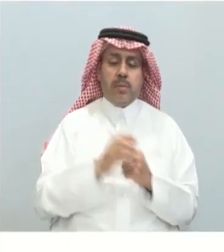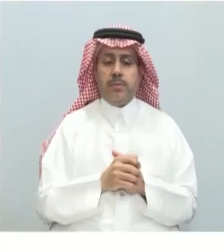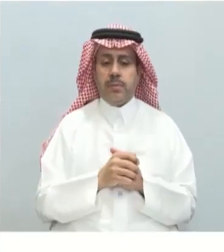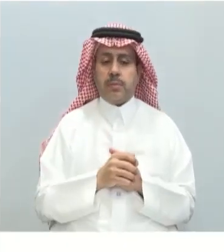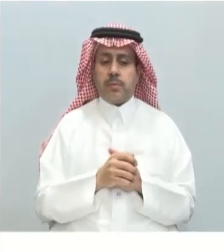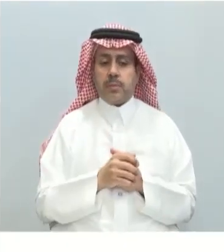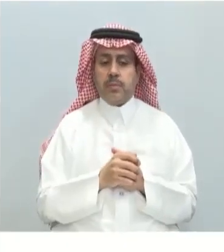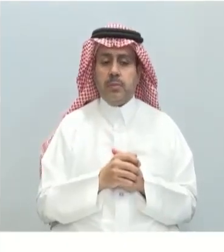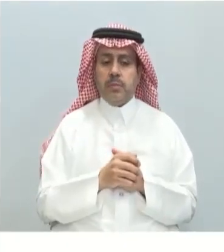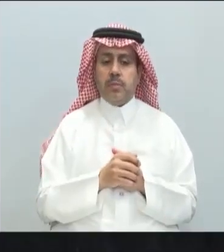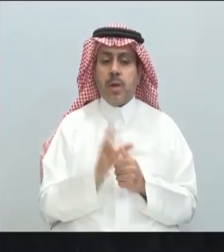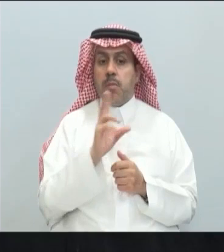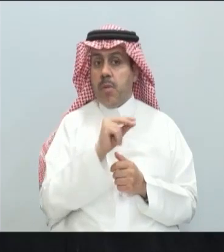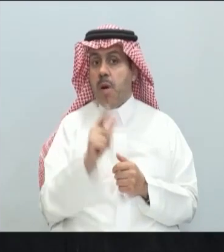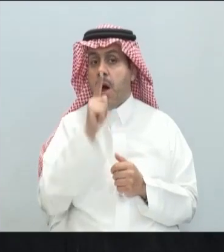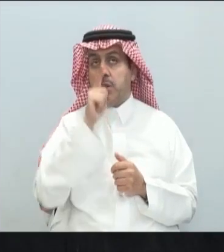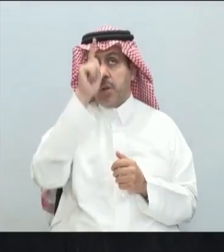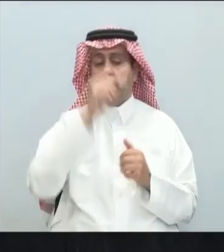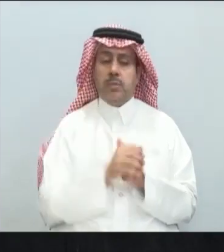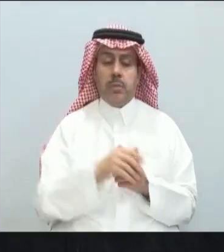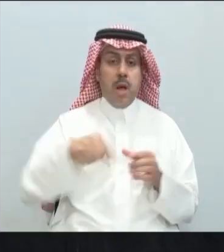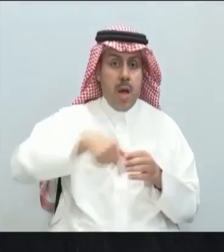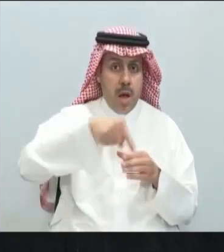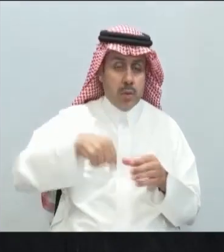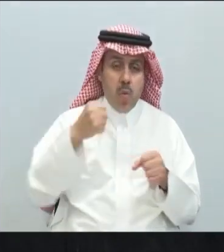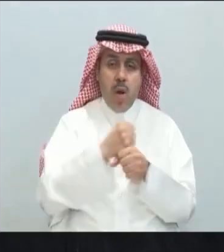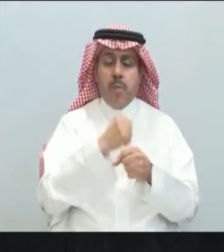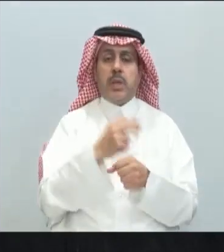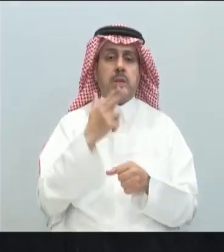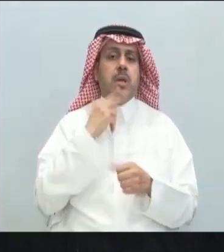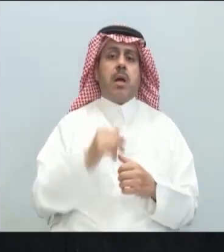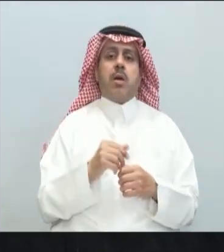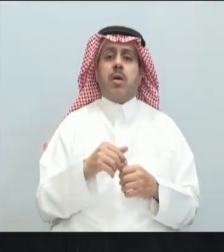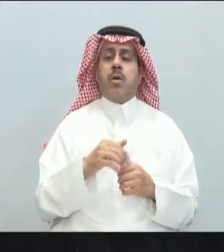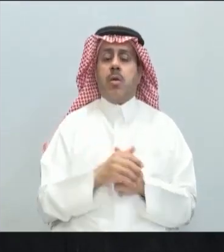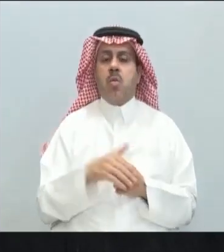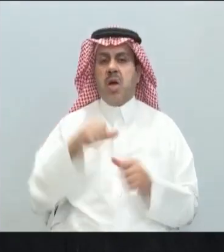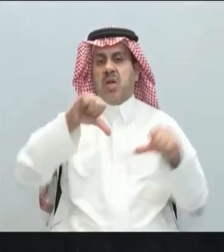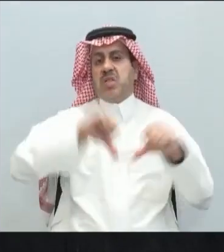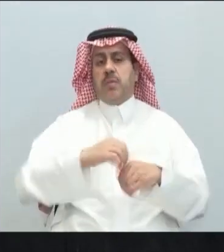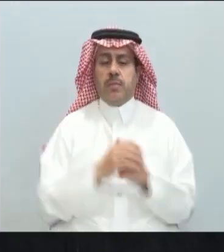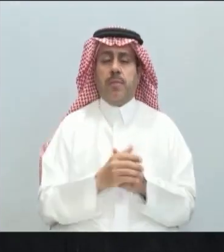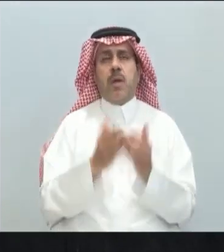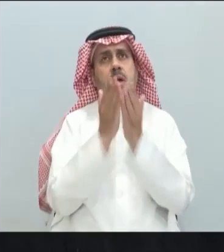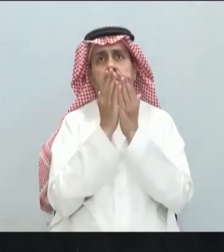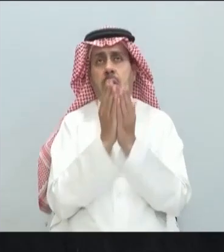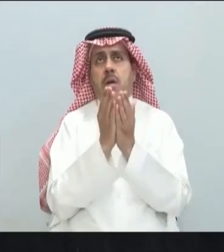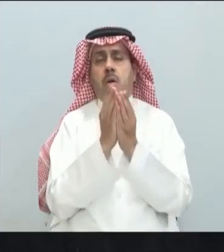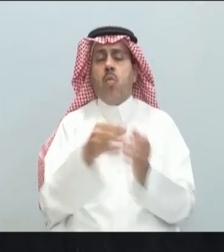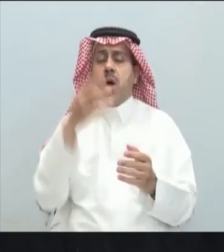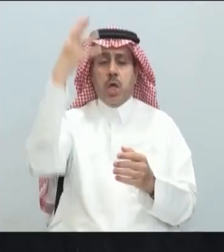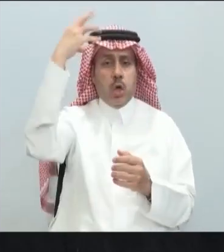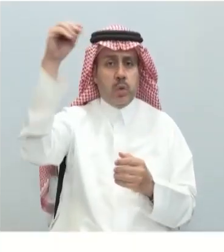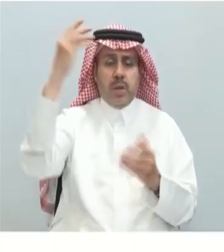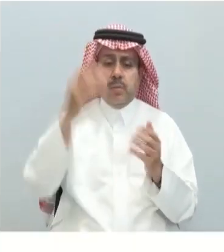فيهم كما قال سبحانه وتعالى خلطوا عملا صالحا واخر سيئ عسى الله ان يتوب